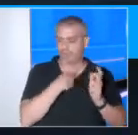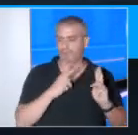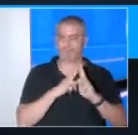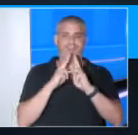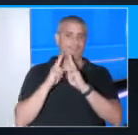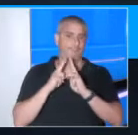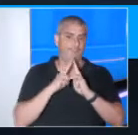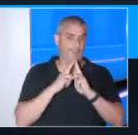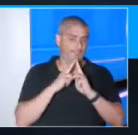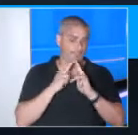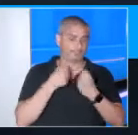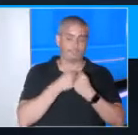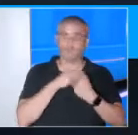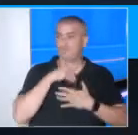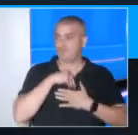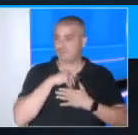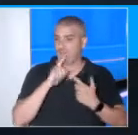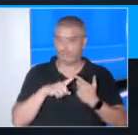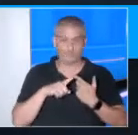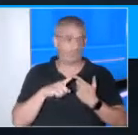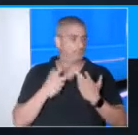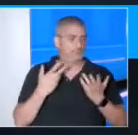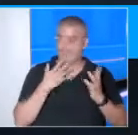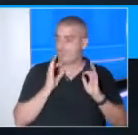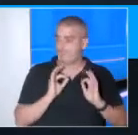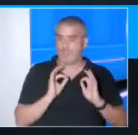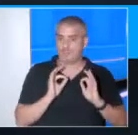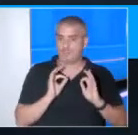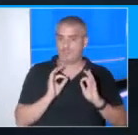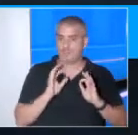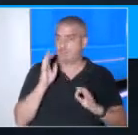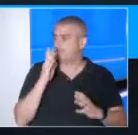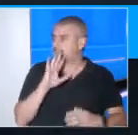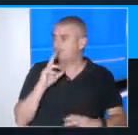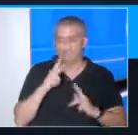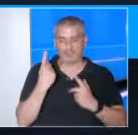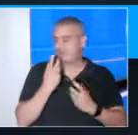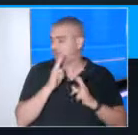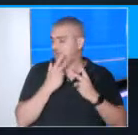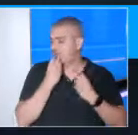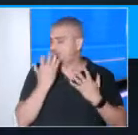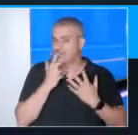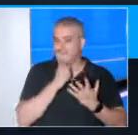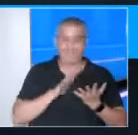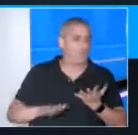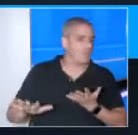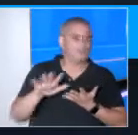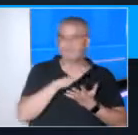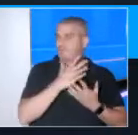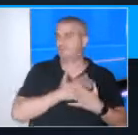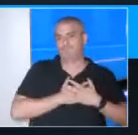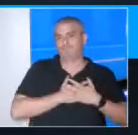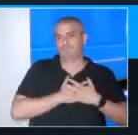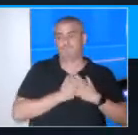פגשנו מתמודדי נפש. האמת היא שמחד הצוות מדהים והירוק מסביב שובה